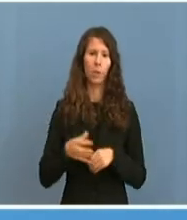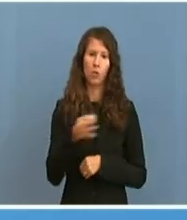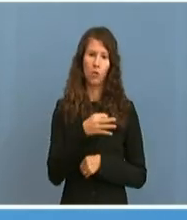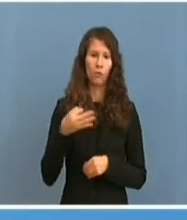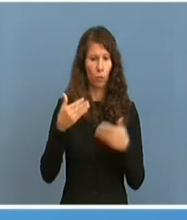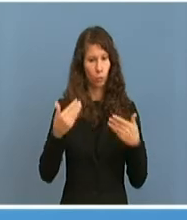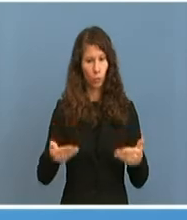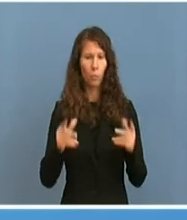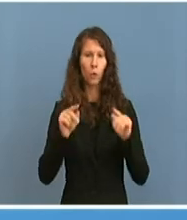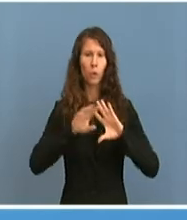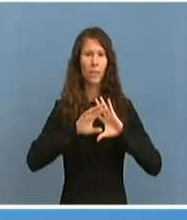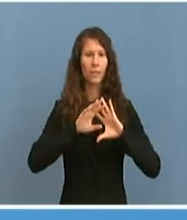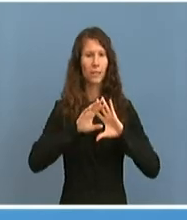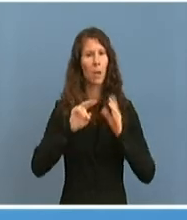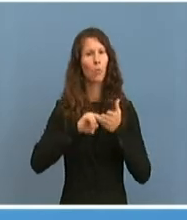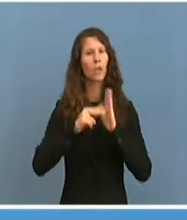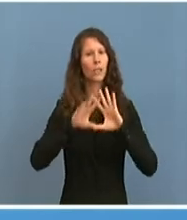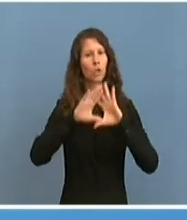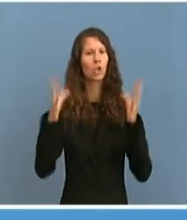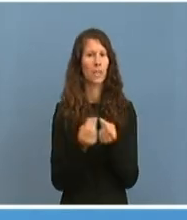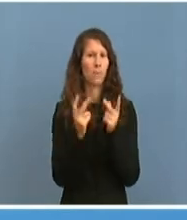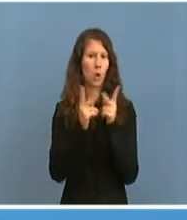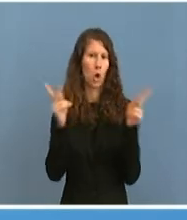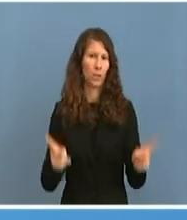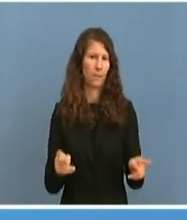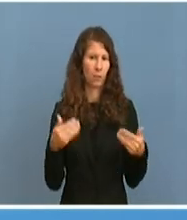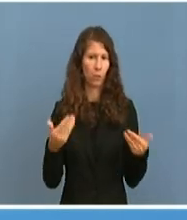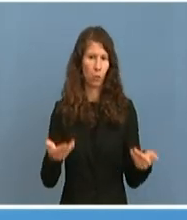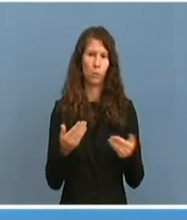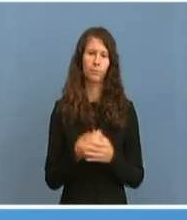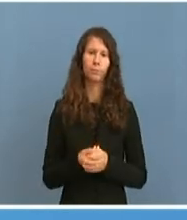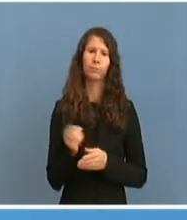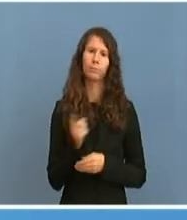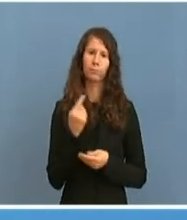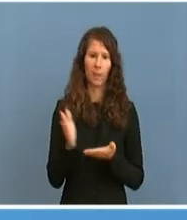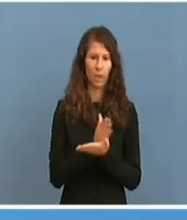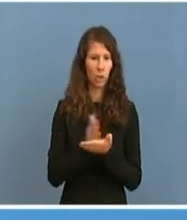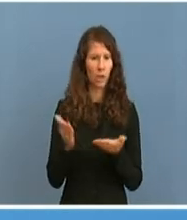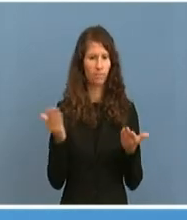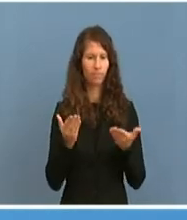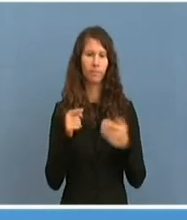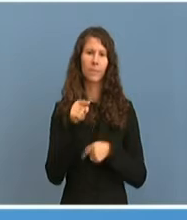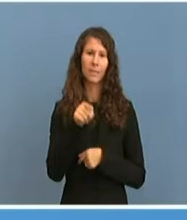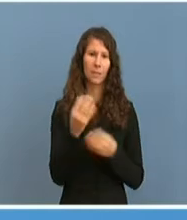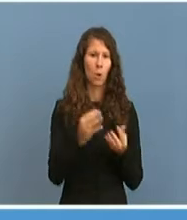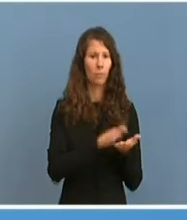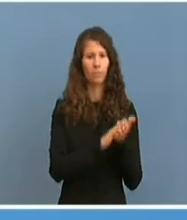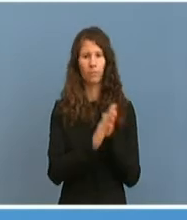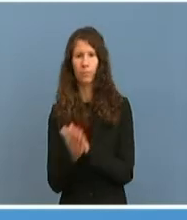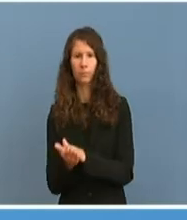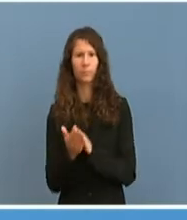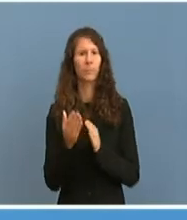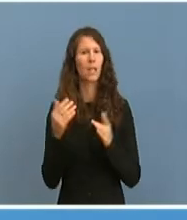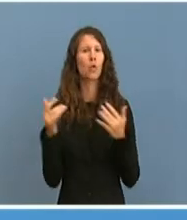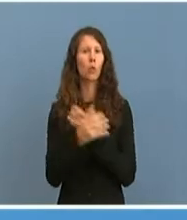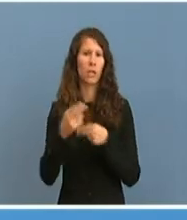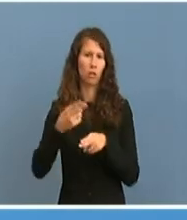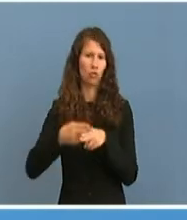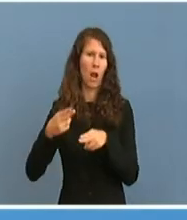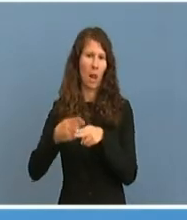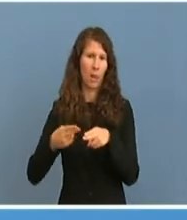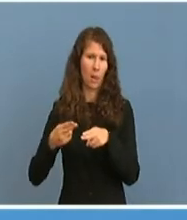Gesamtkonzept und daran legen wir eben fest, dass Investitionen erfolgen müssen hin zu grünem Stahl, um eben in Zukunft